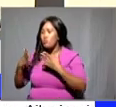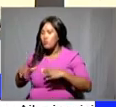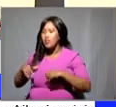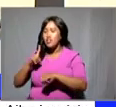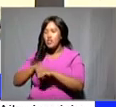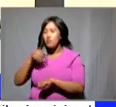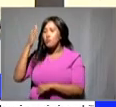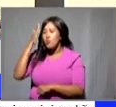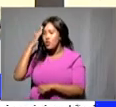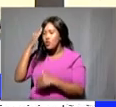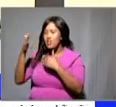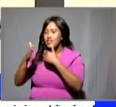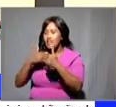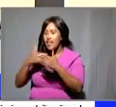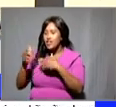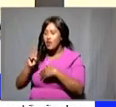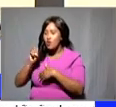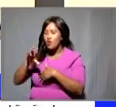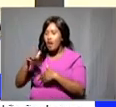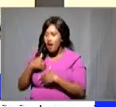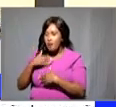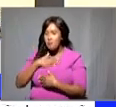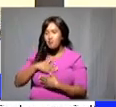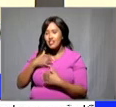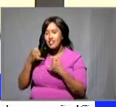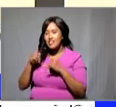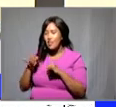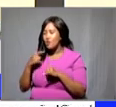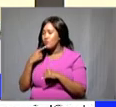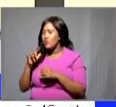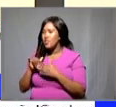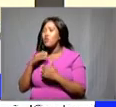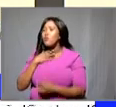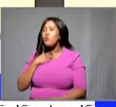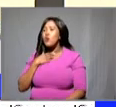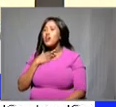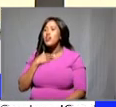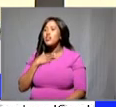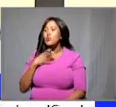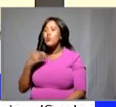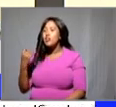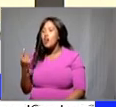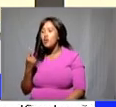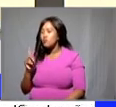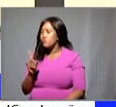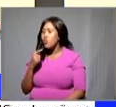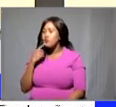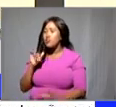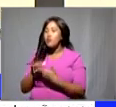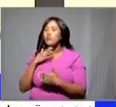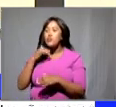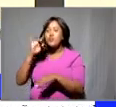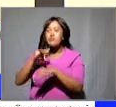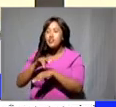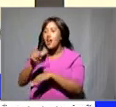wanyita kana wina symptom icio ndukagerie kuga ati ndirenda guthie ndiika reke onani ngwatie